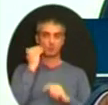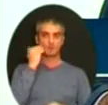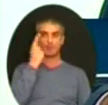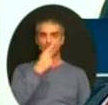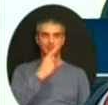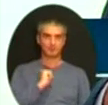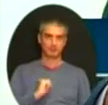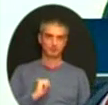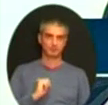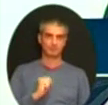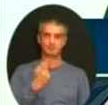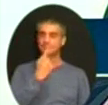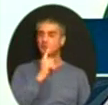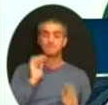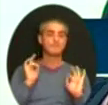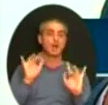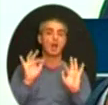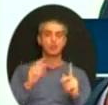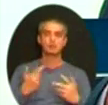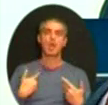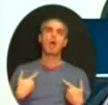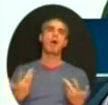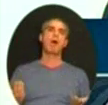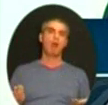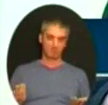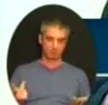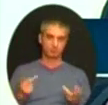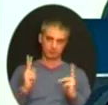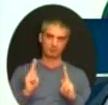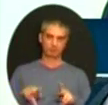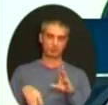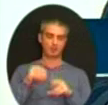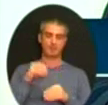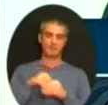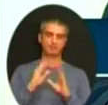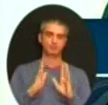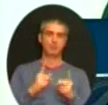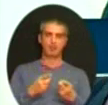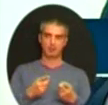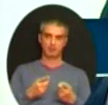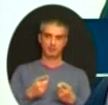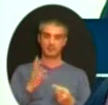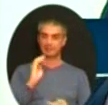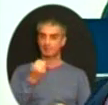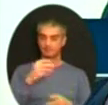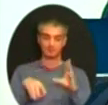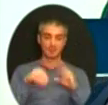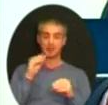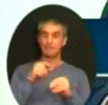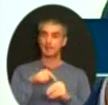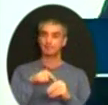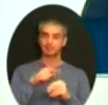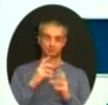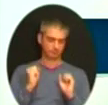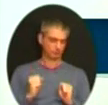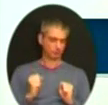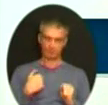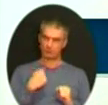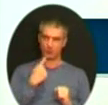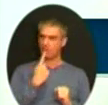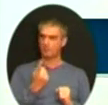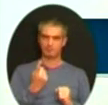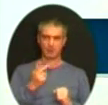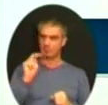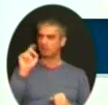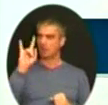באמריקה, מיליונים, אז אני חושב שיש מקום לפריימריז ככה. אם הפריימריז, אין ספק, ואני לא אומר את זה